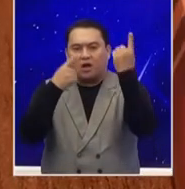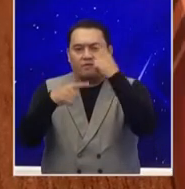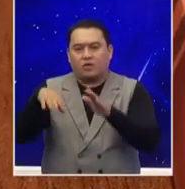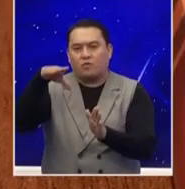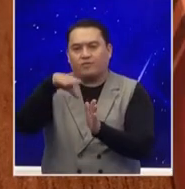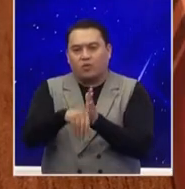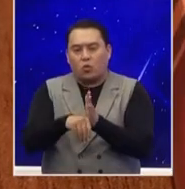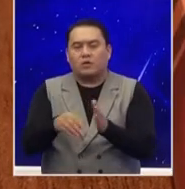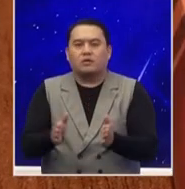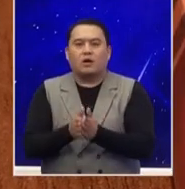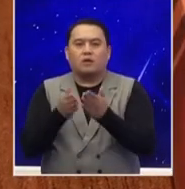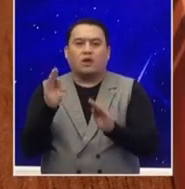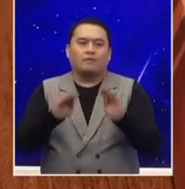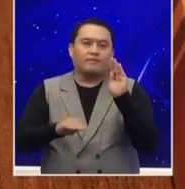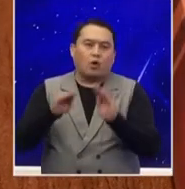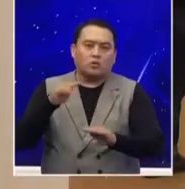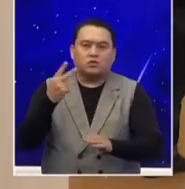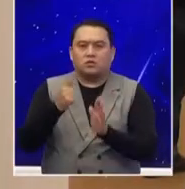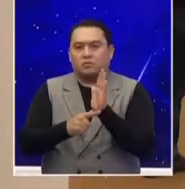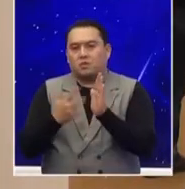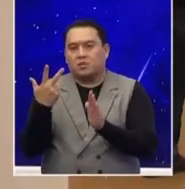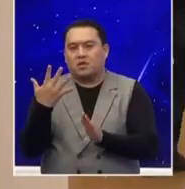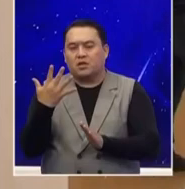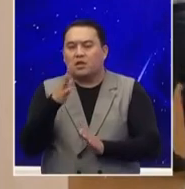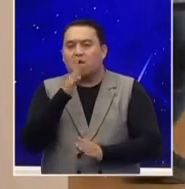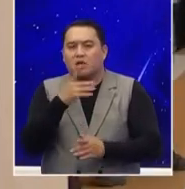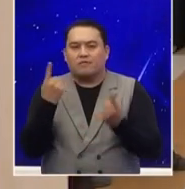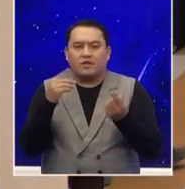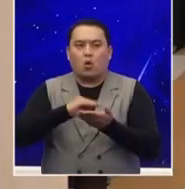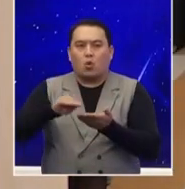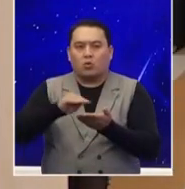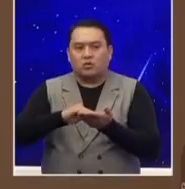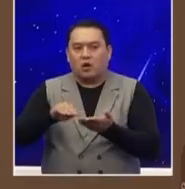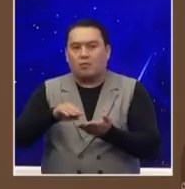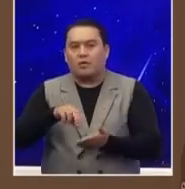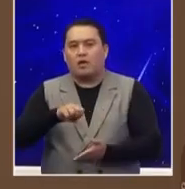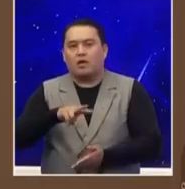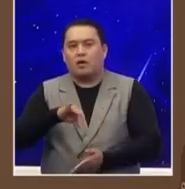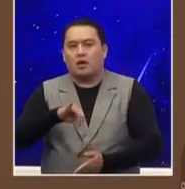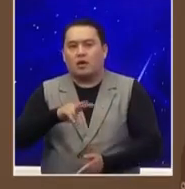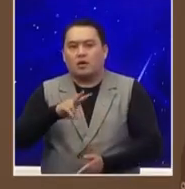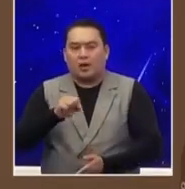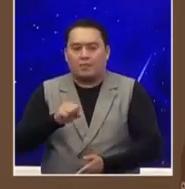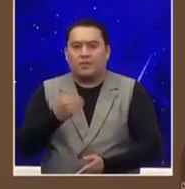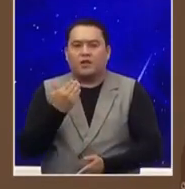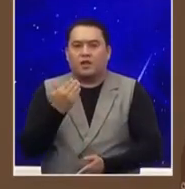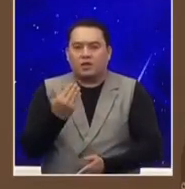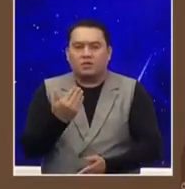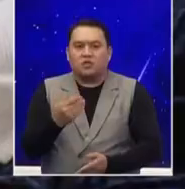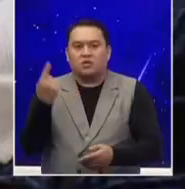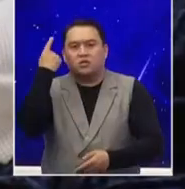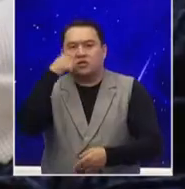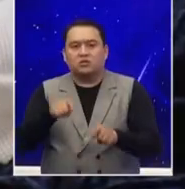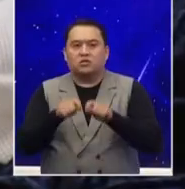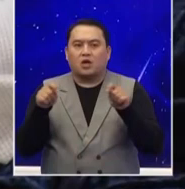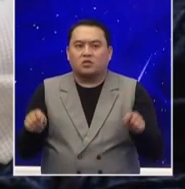составителями книг изданных к 75-летию великой победы стали журналисты елена брусиловская и людмила мананникова идея создания такого